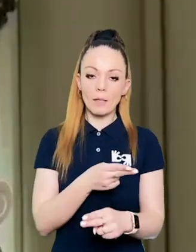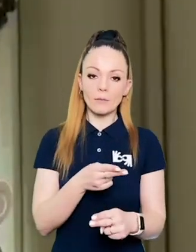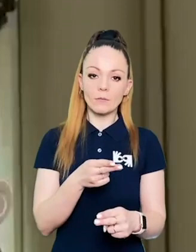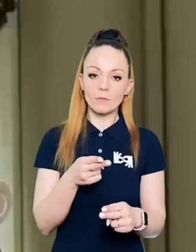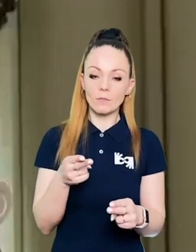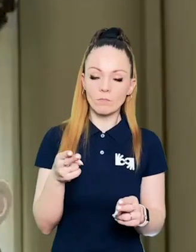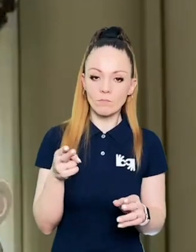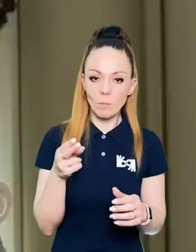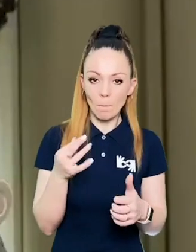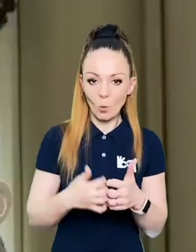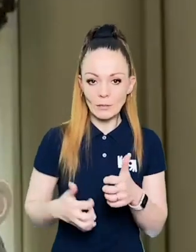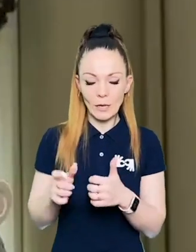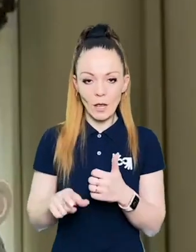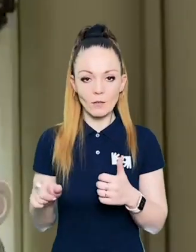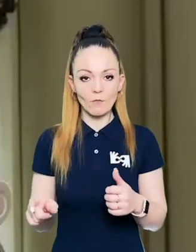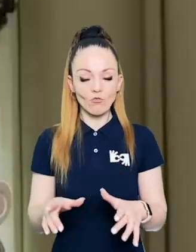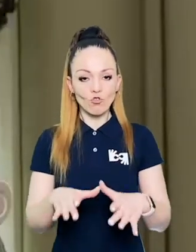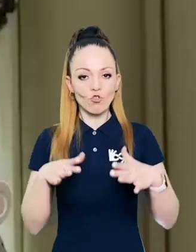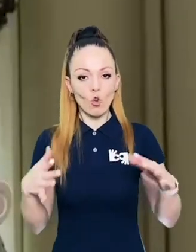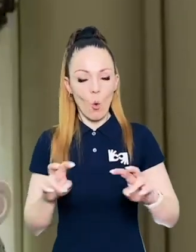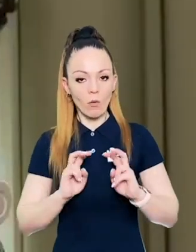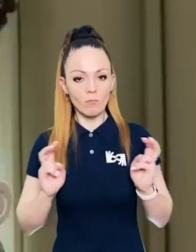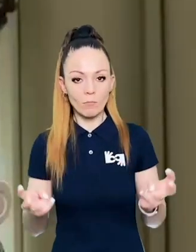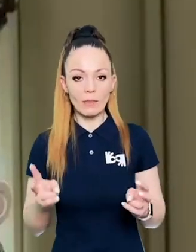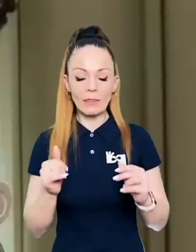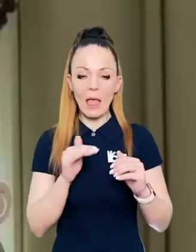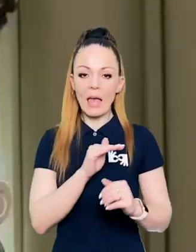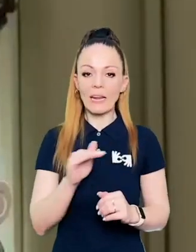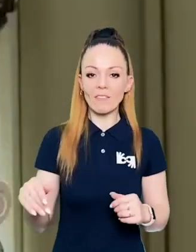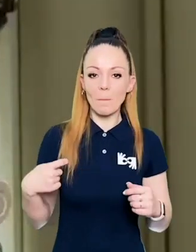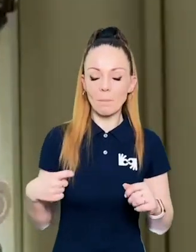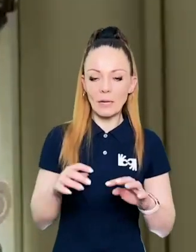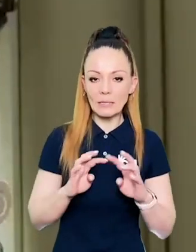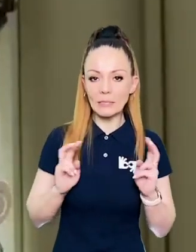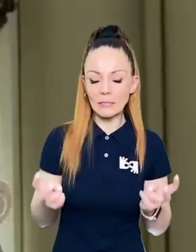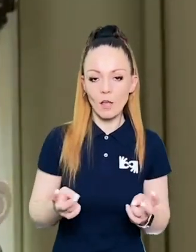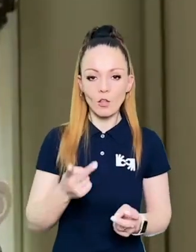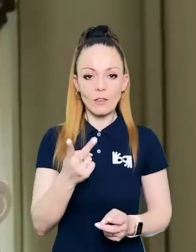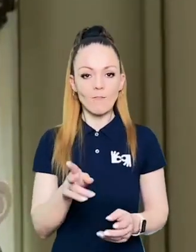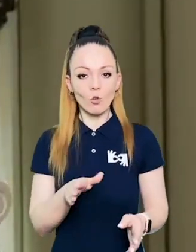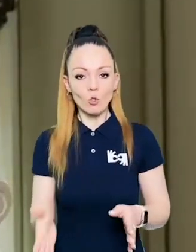без посередників, в широкому колі, на рівні президенти, bilateral,